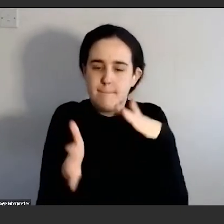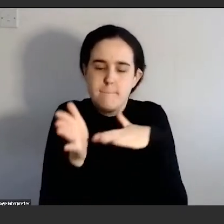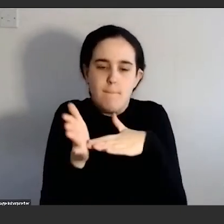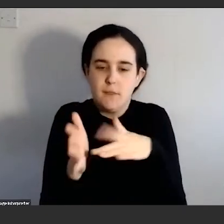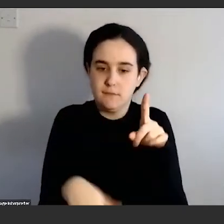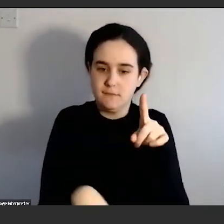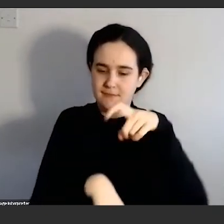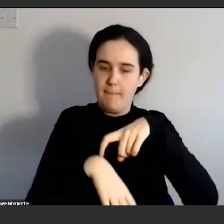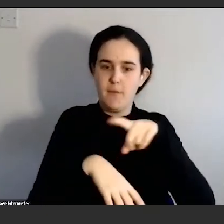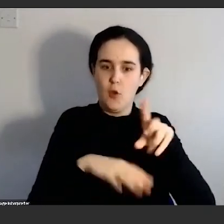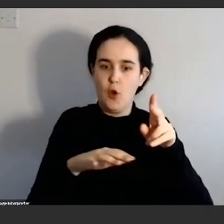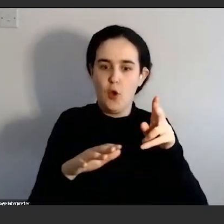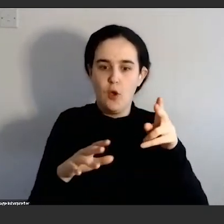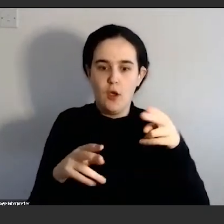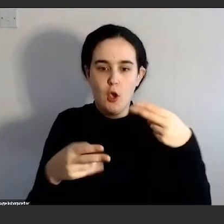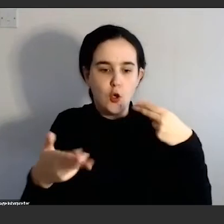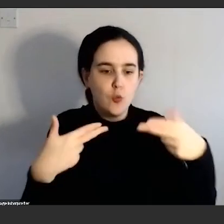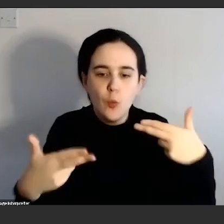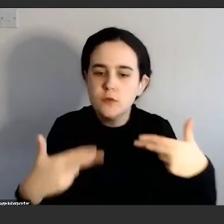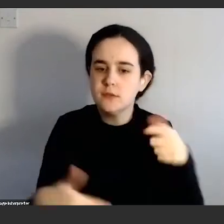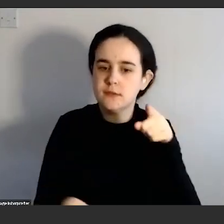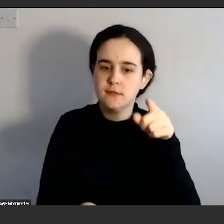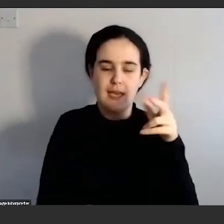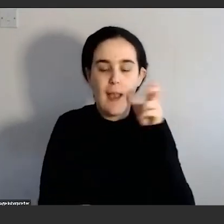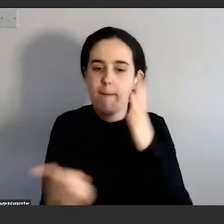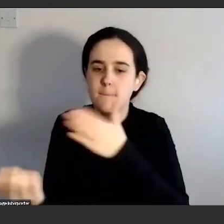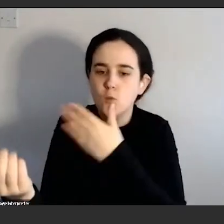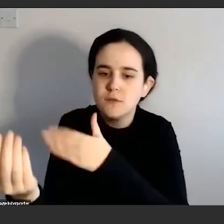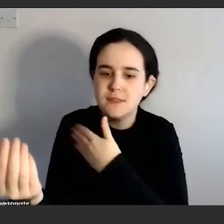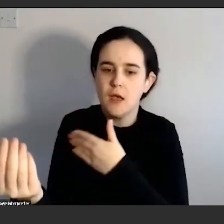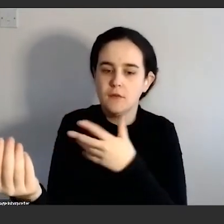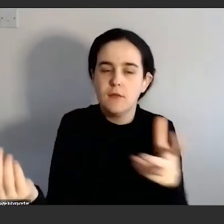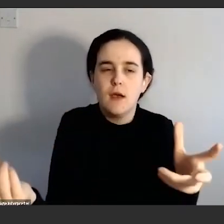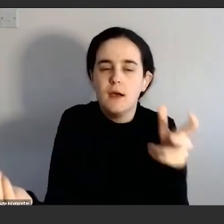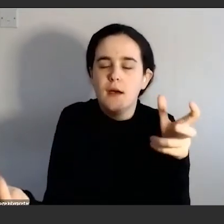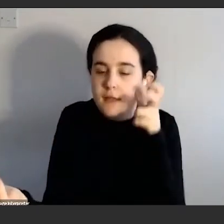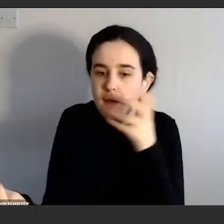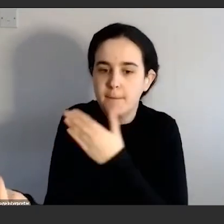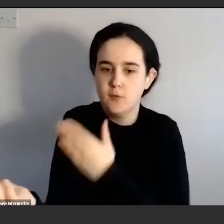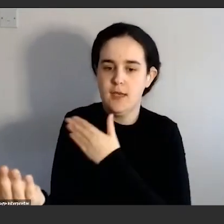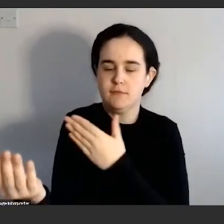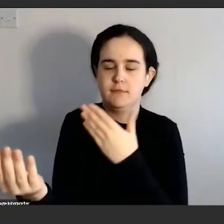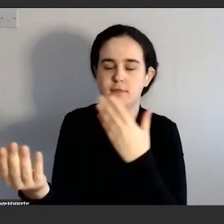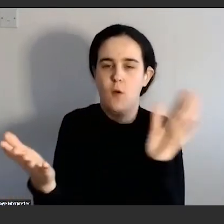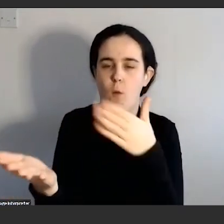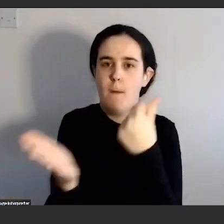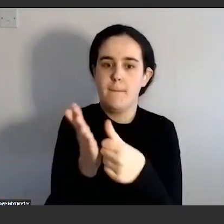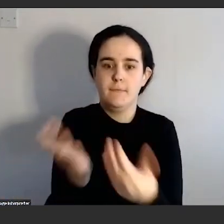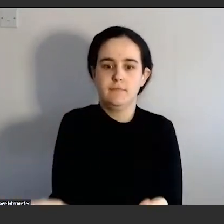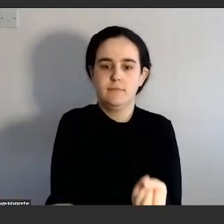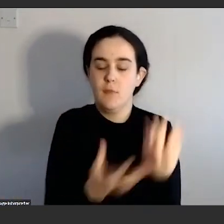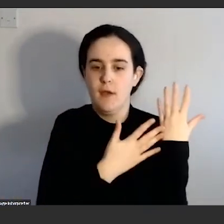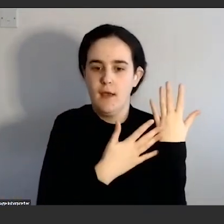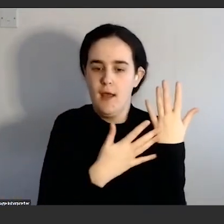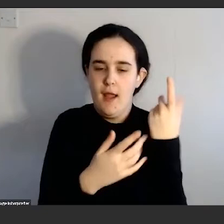you perform? Yeah, that is true. מעניין, איך היא חושבת? תשאלי אותה. People, Dina's asking what you think about it.